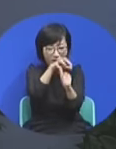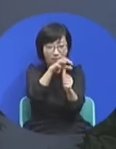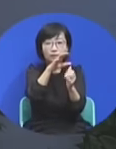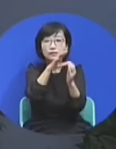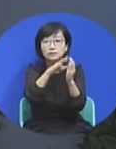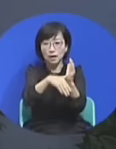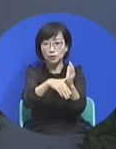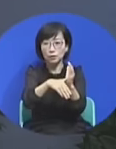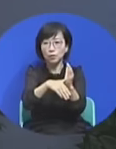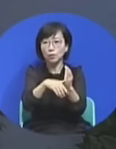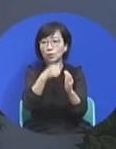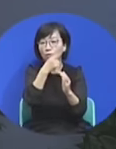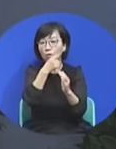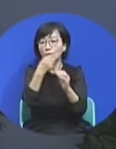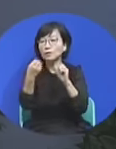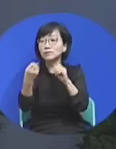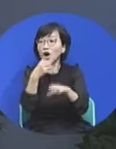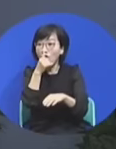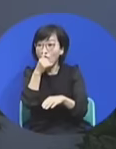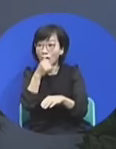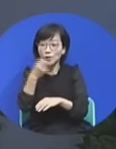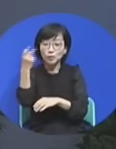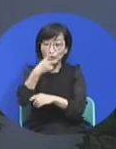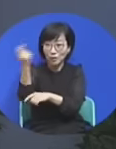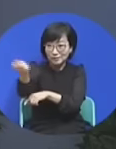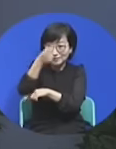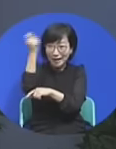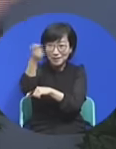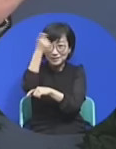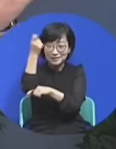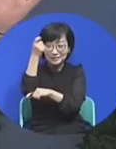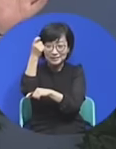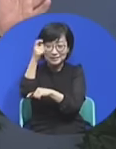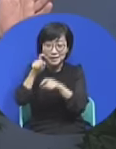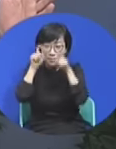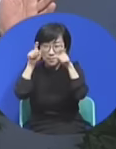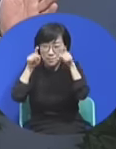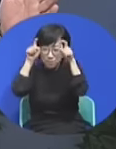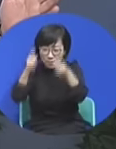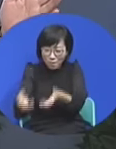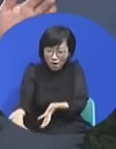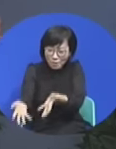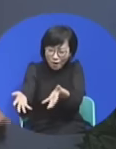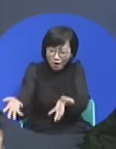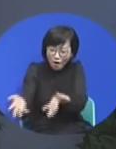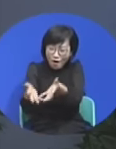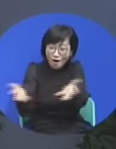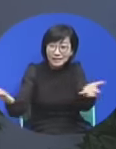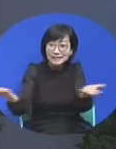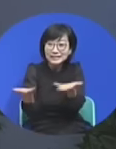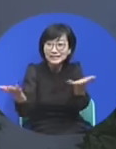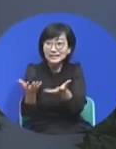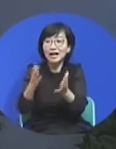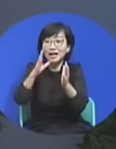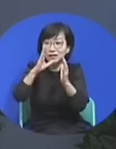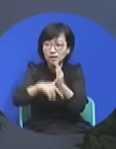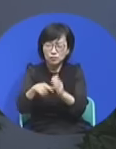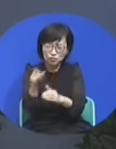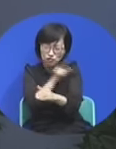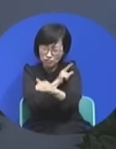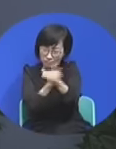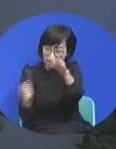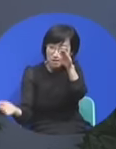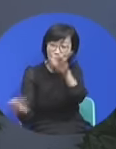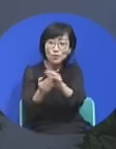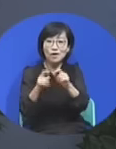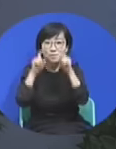arose. 다윗은 목동으로 있으면서 뭐냐 최고의 목동이 됐어요. And even when David was a lowly shepherd, he became the greatest shepherd of